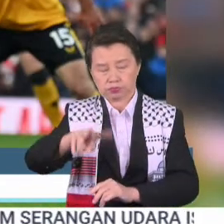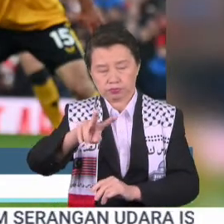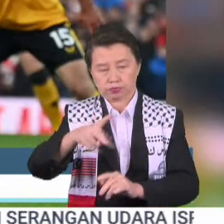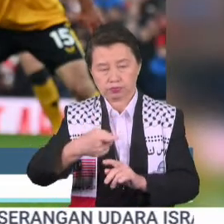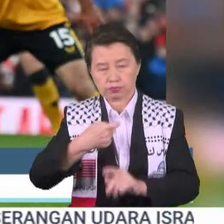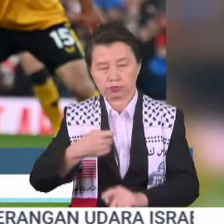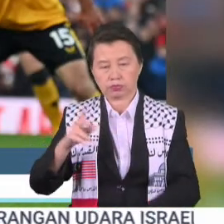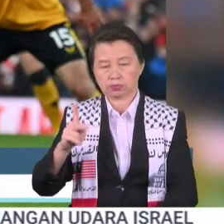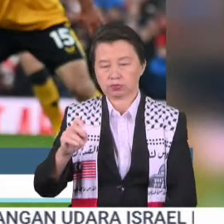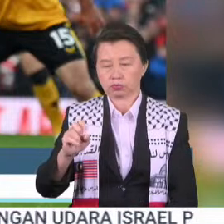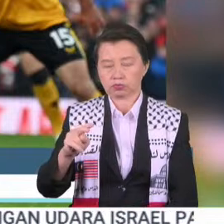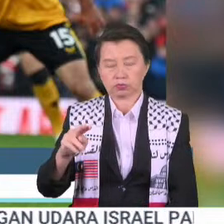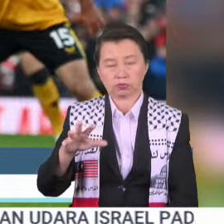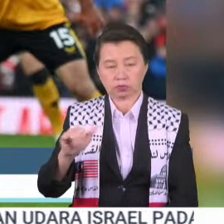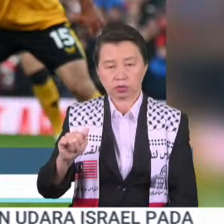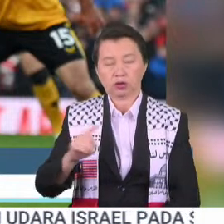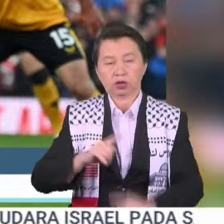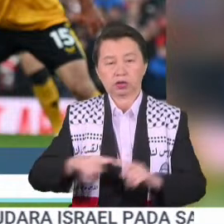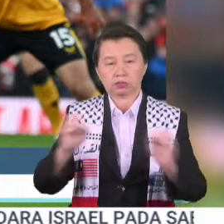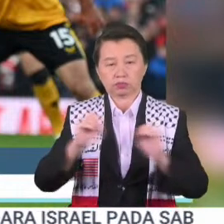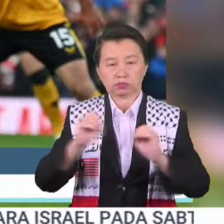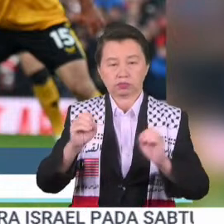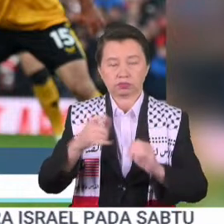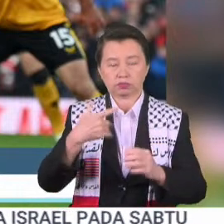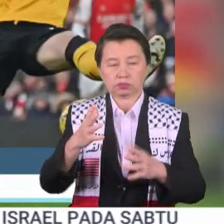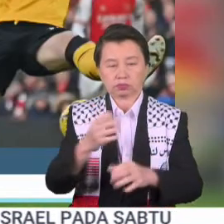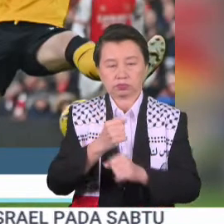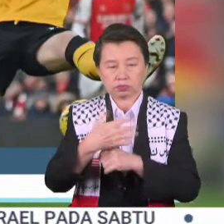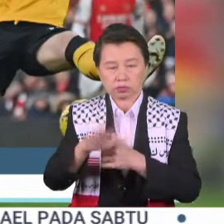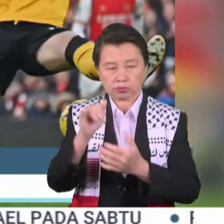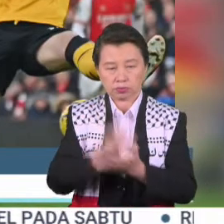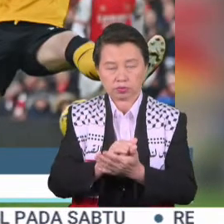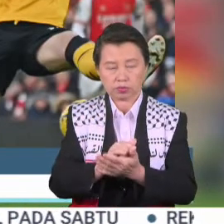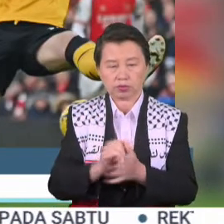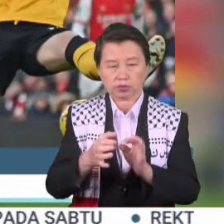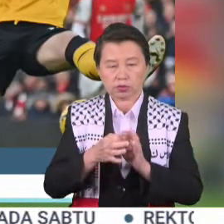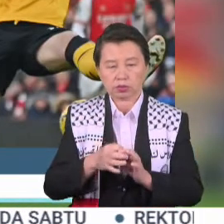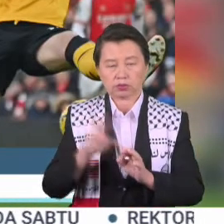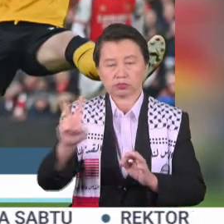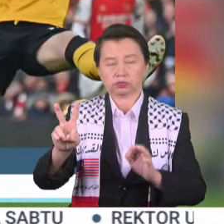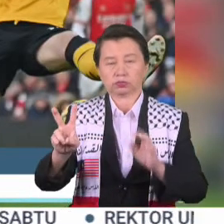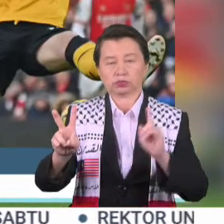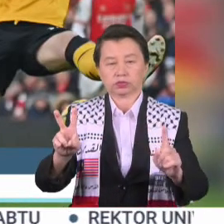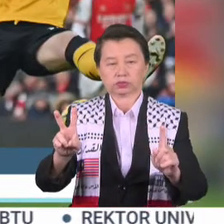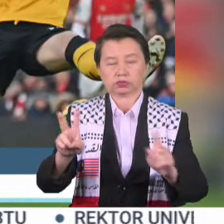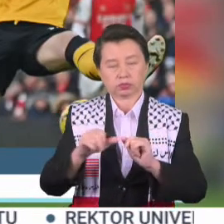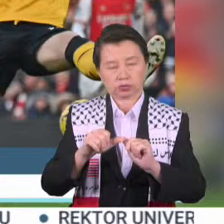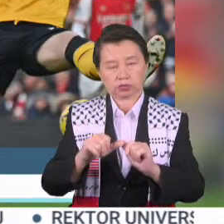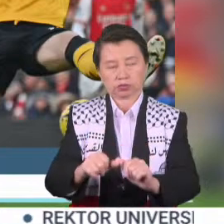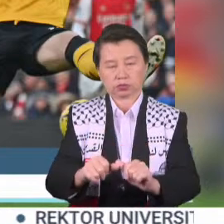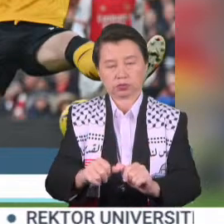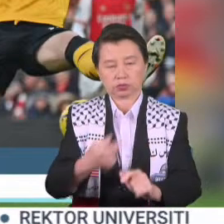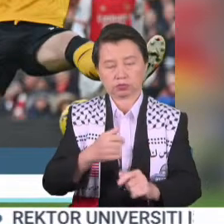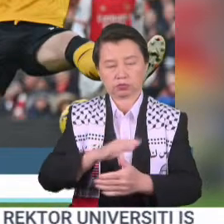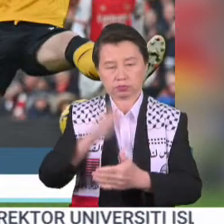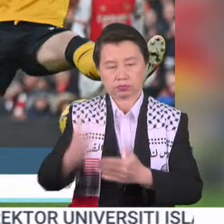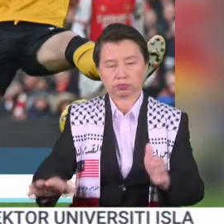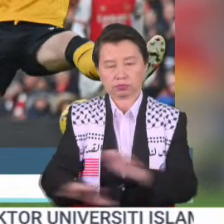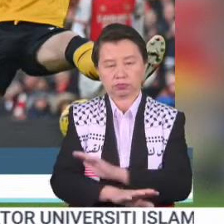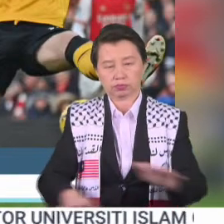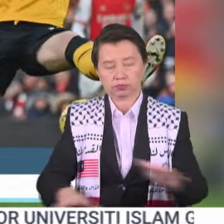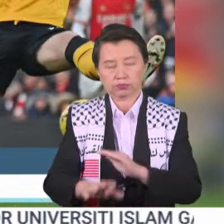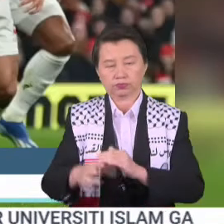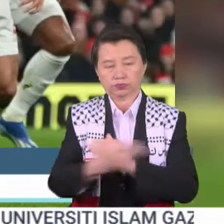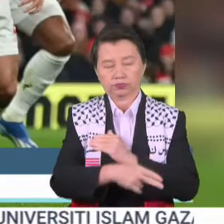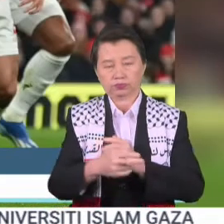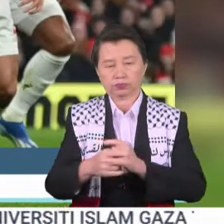Matheus Cunha. Bagaimanapun, tiada jaringan terhasil selepas itu menjadikan keputusan 2-1 kekal hingga whistle penamat. The